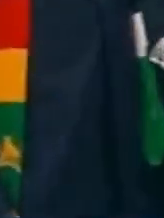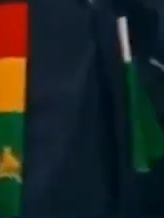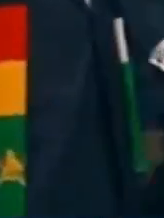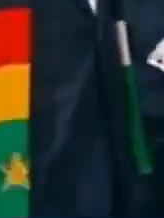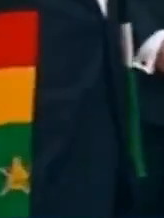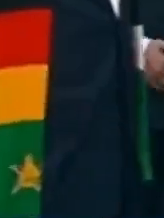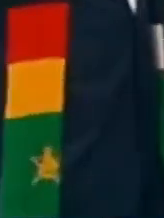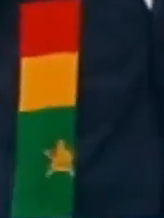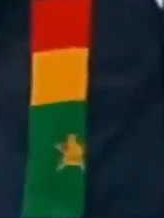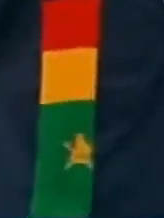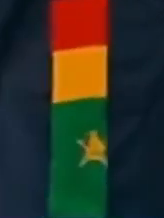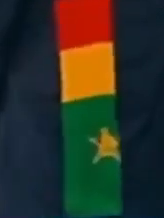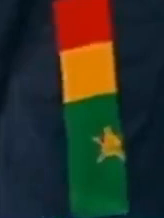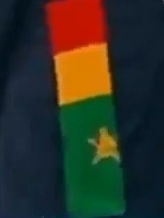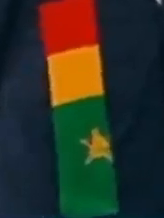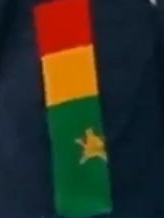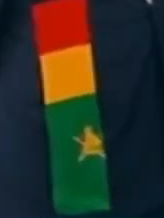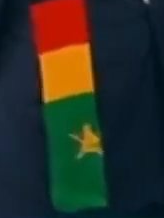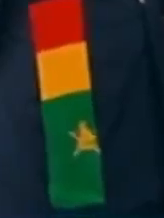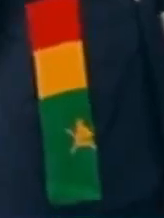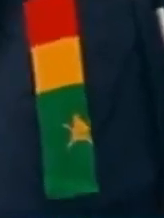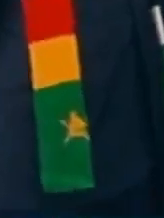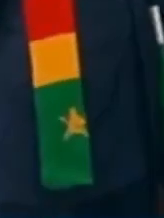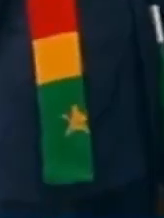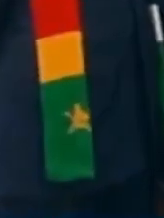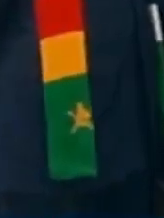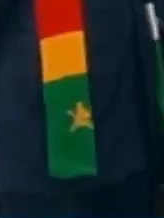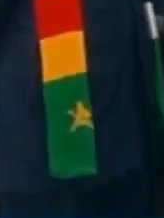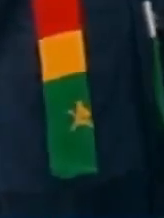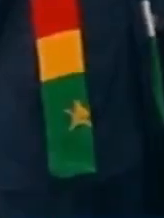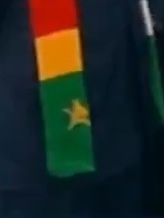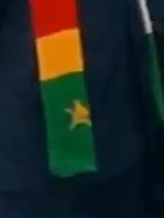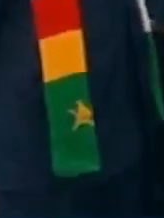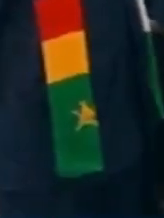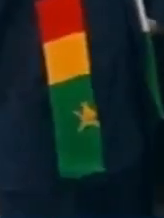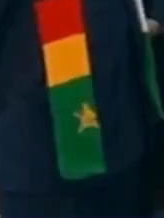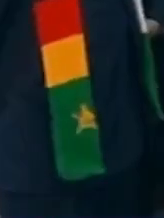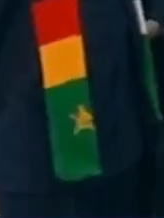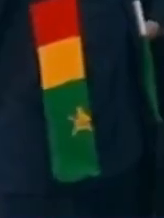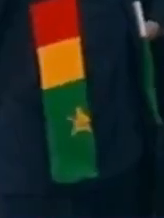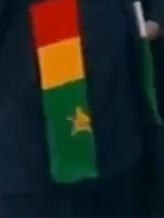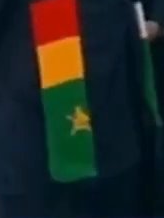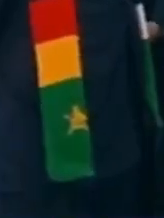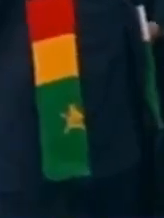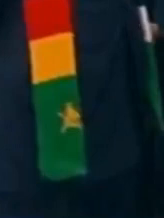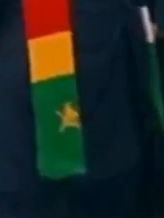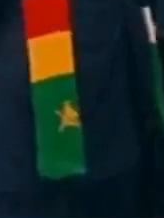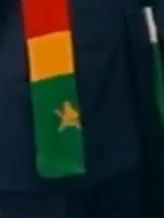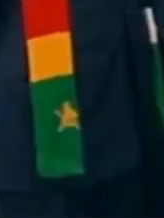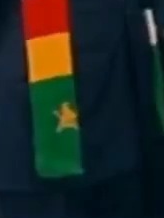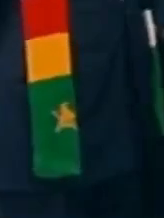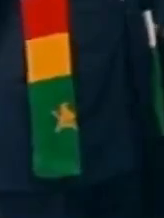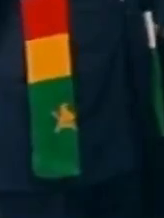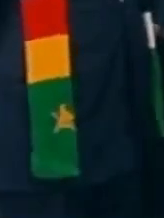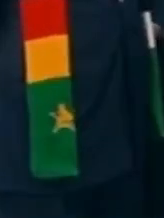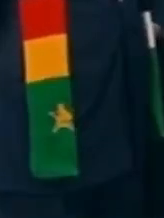على الاستفادة من الثروات والموارد والقوى البشرية ليتحول المستحيل إلى الممكن وللحاق بركب